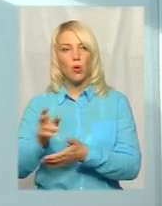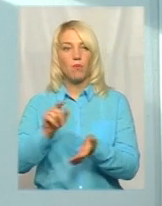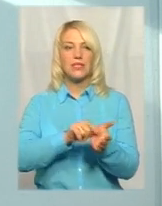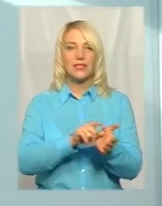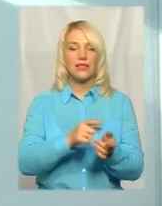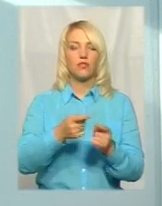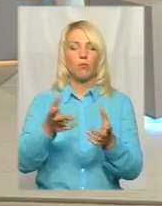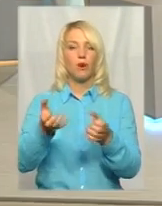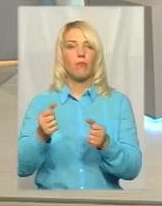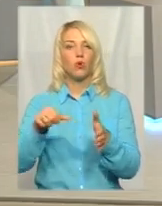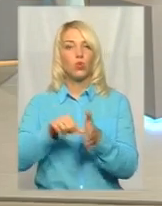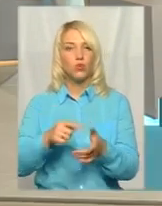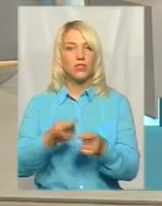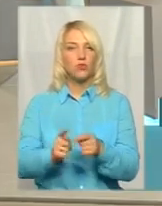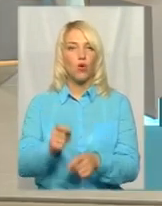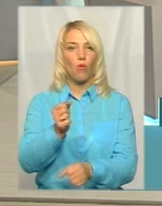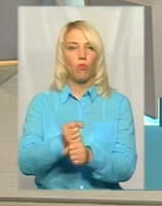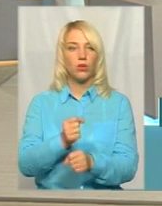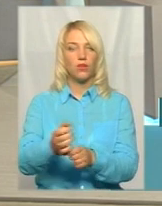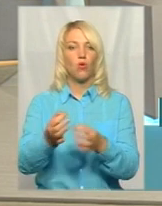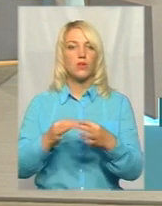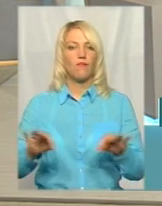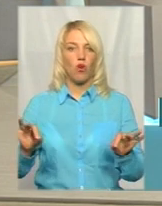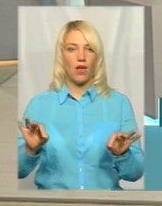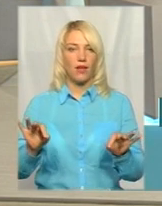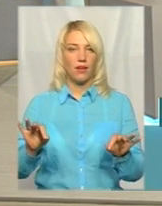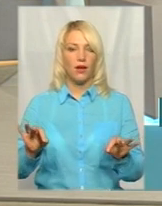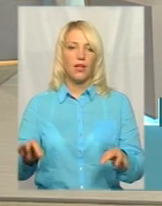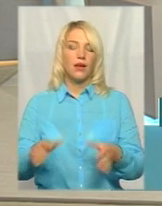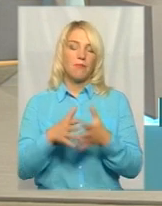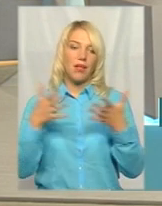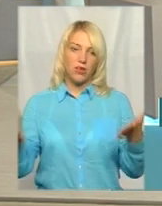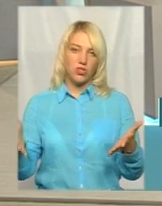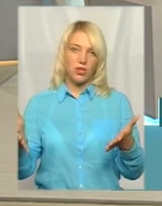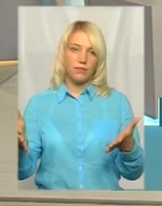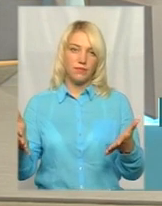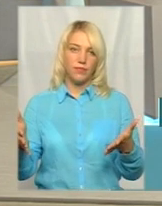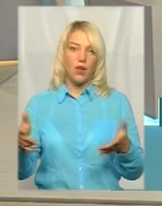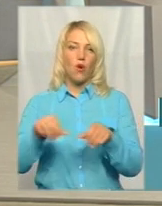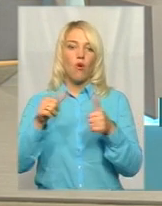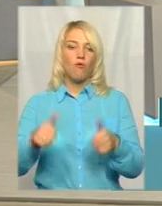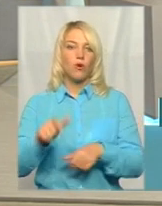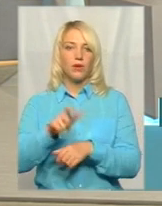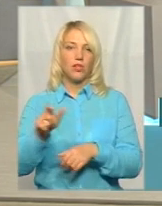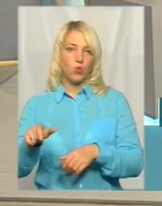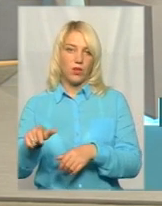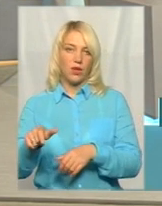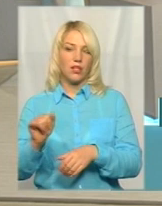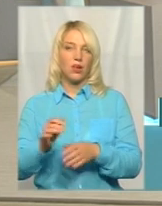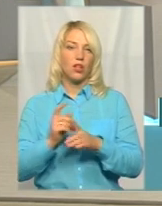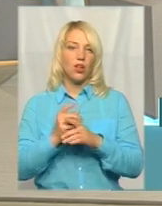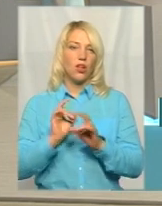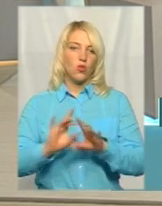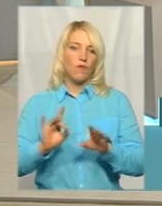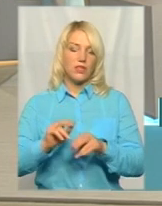приймають в цьому участь. І ця робота дозволяє значно більше оформити людей і довести до